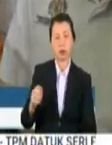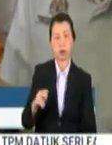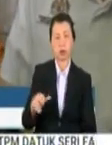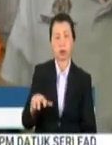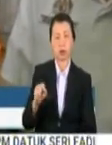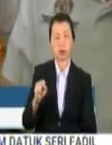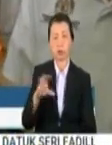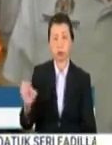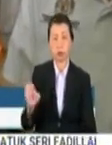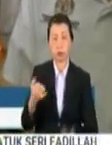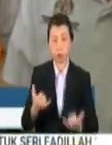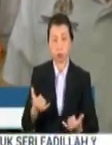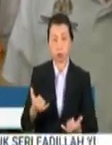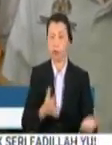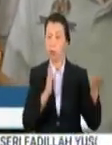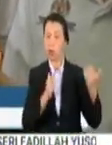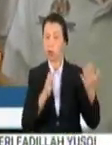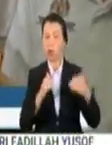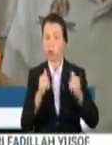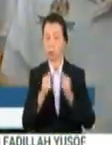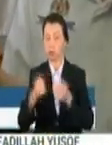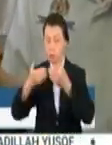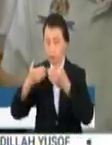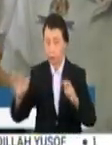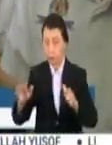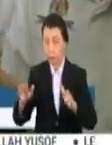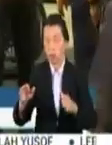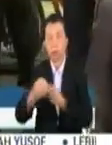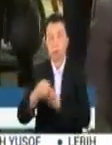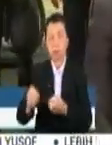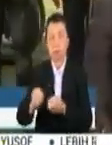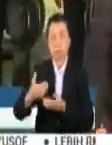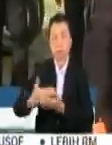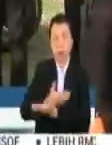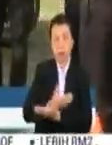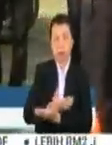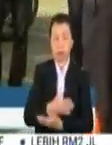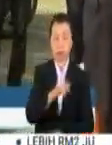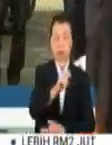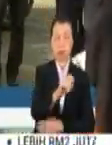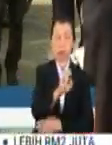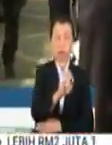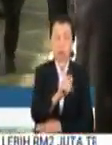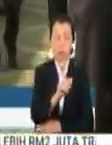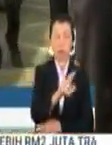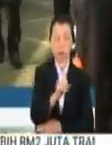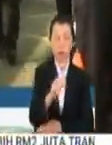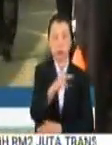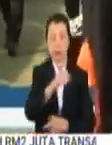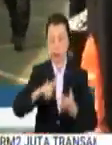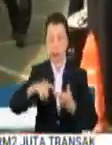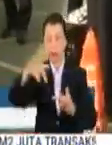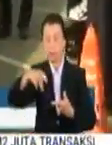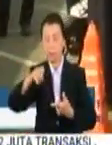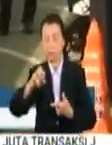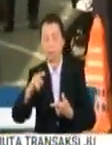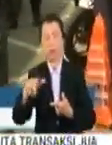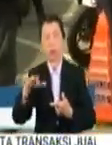ini mudah-mudahan dengan pembukaan pejabat baru ini tok nasional dan juga pernas akan dapat